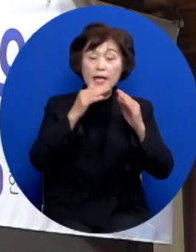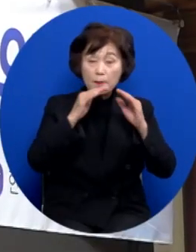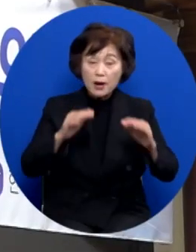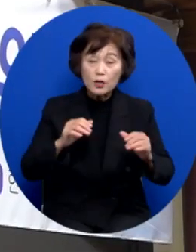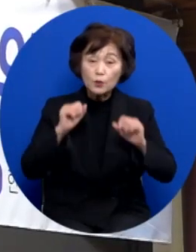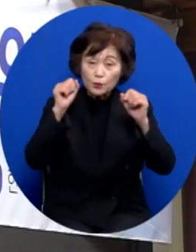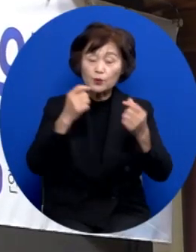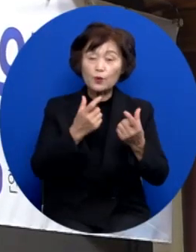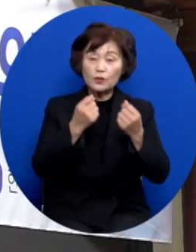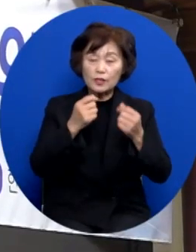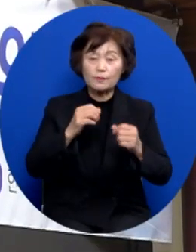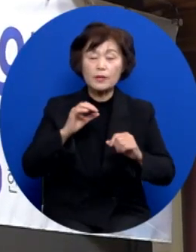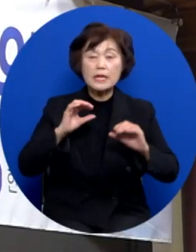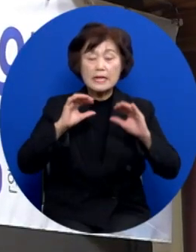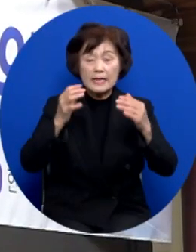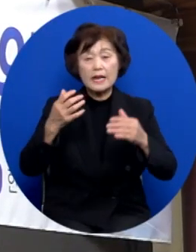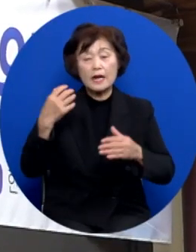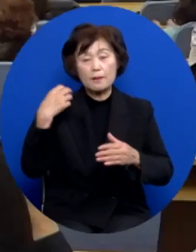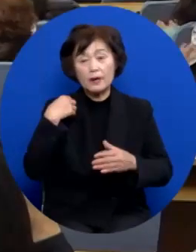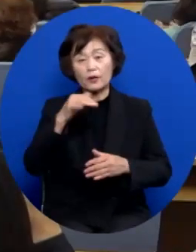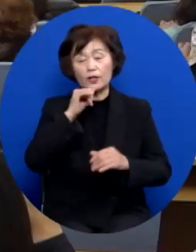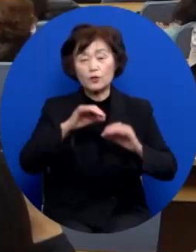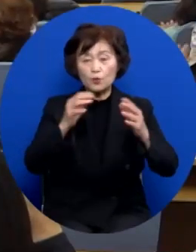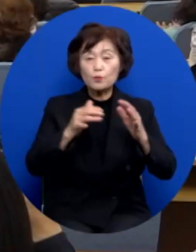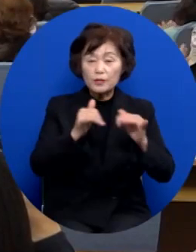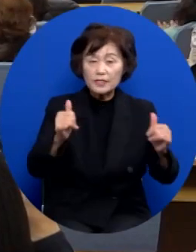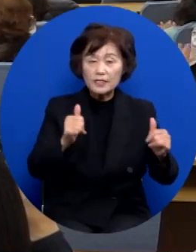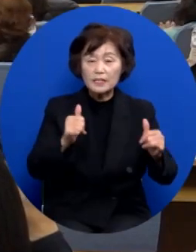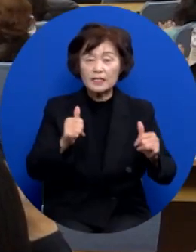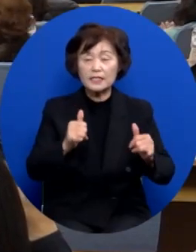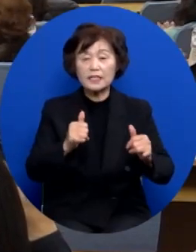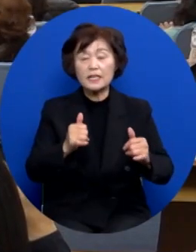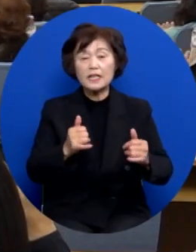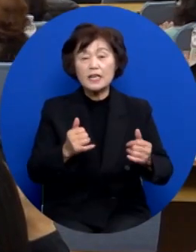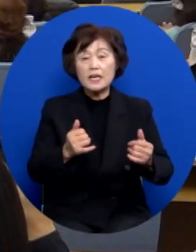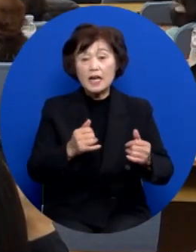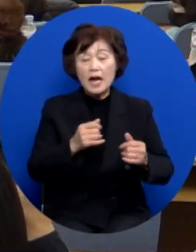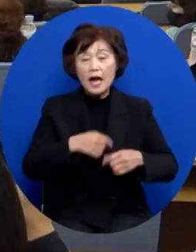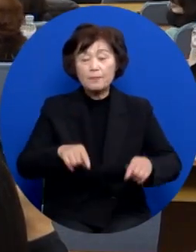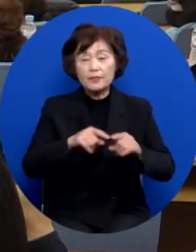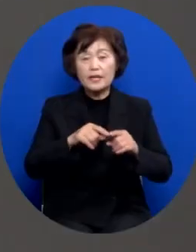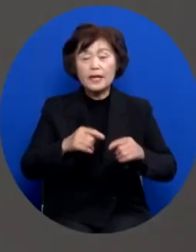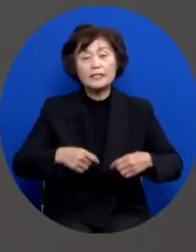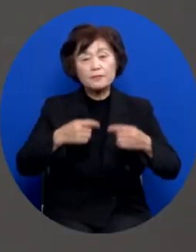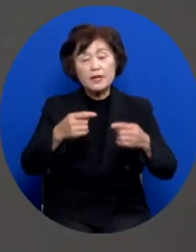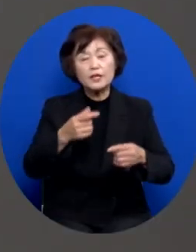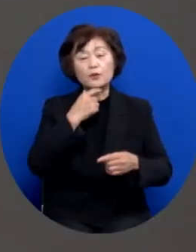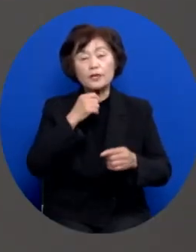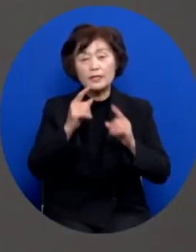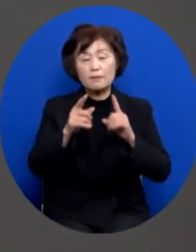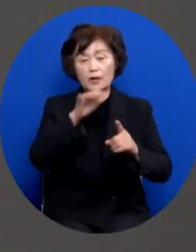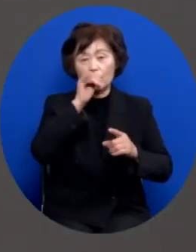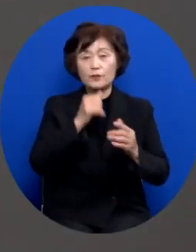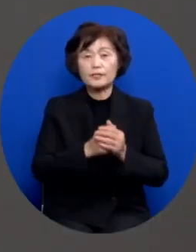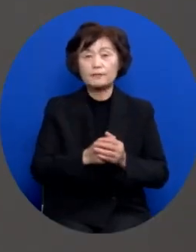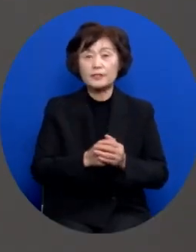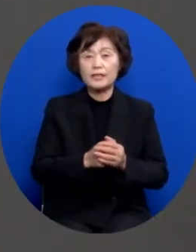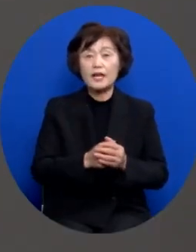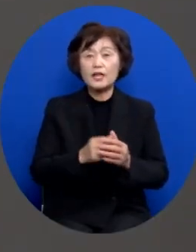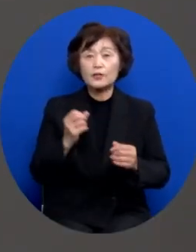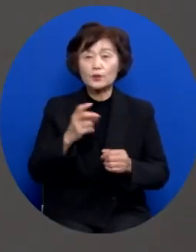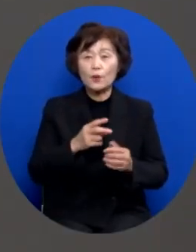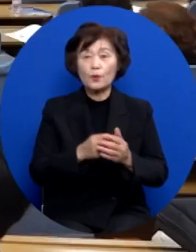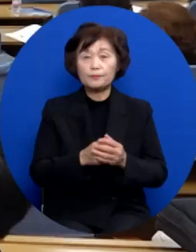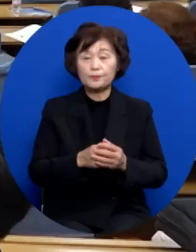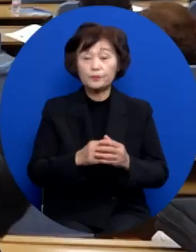주도하는 정직 운동이 전국민적으로 일어나길 란다고 인사을 전했습니다이 한 양향자 대표와